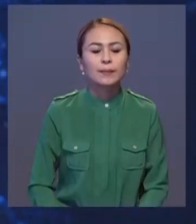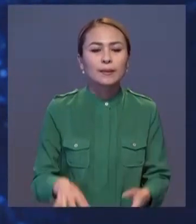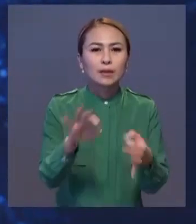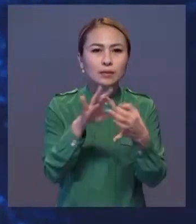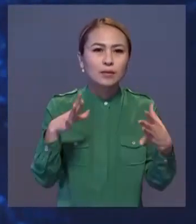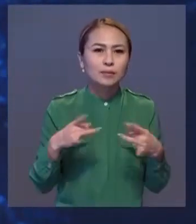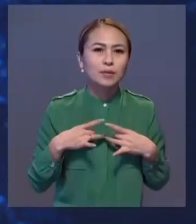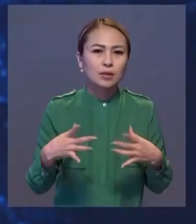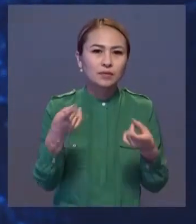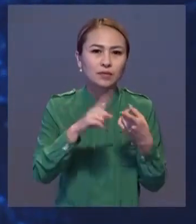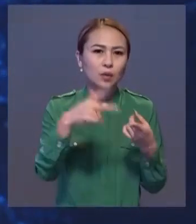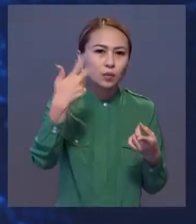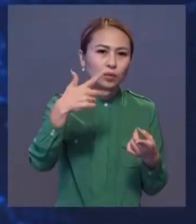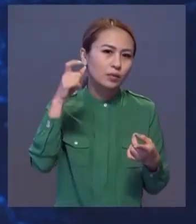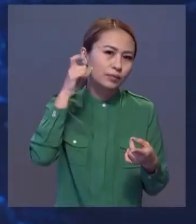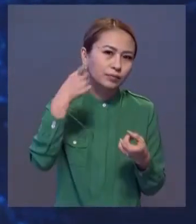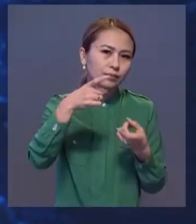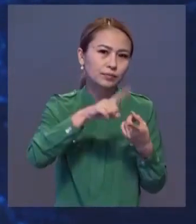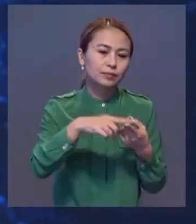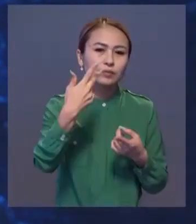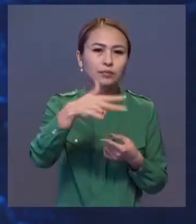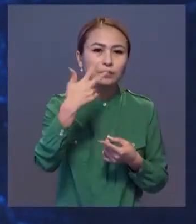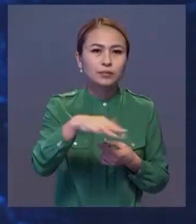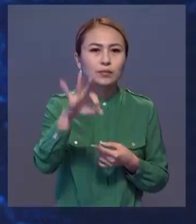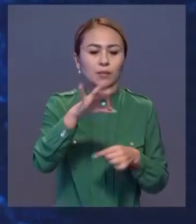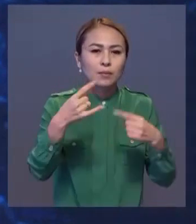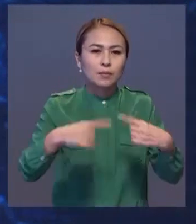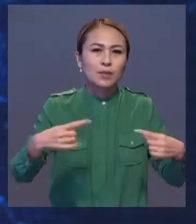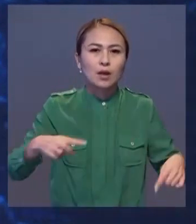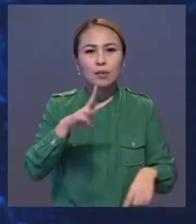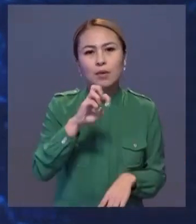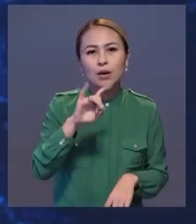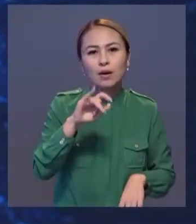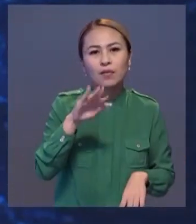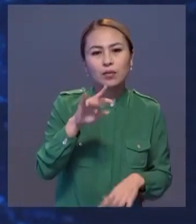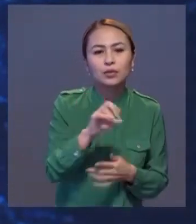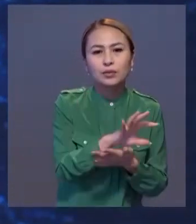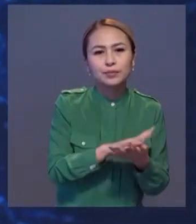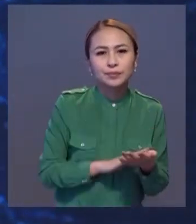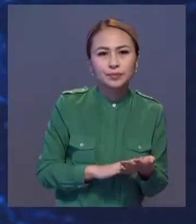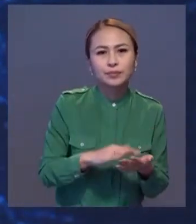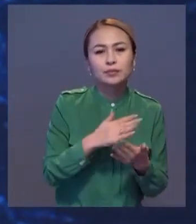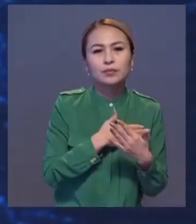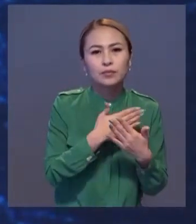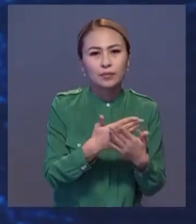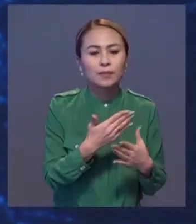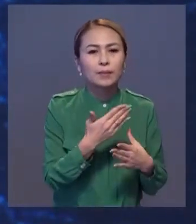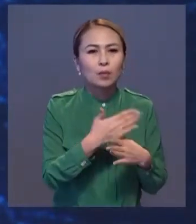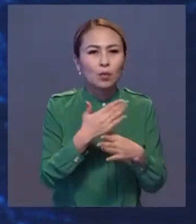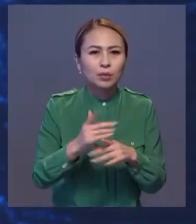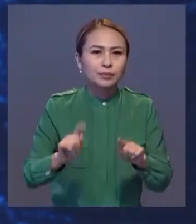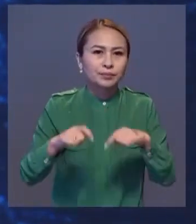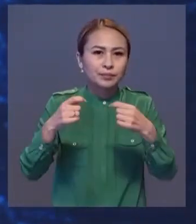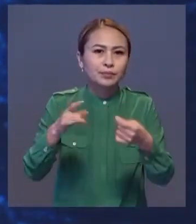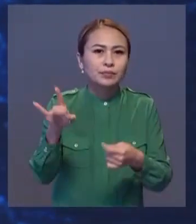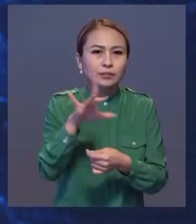Ел тәуелсіздігінің 30 жылдығына орай ұйымдастырылған 30 игі іс марафоны жалғасып жатыр. Мейірімділік эстафетасына